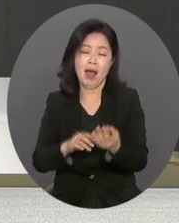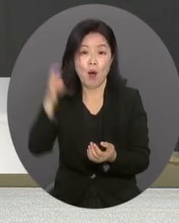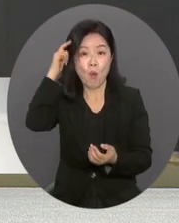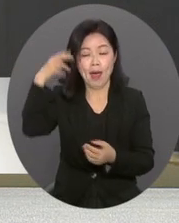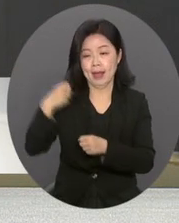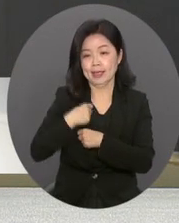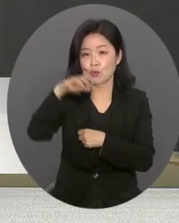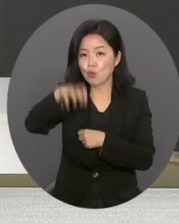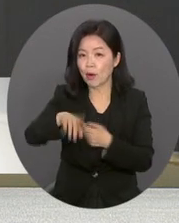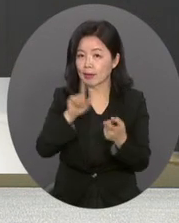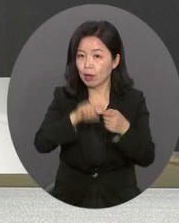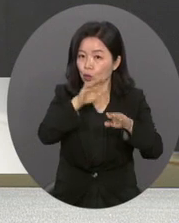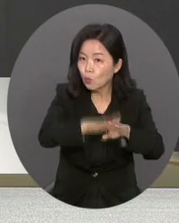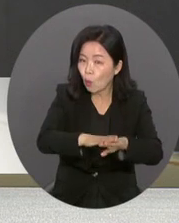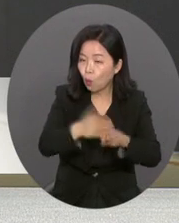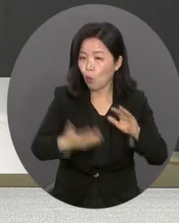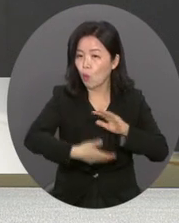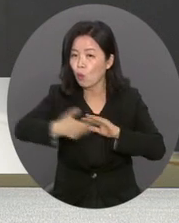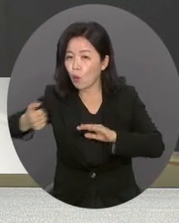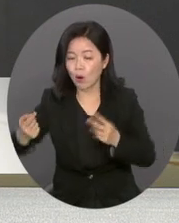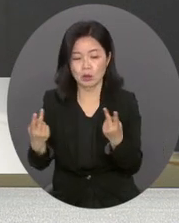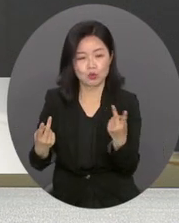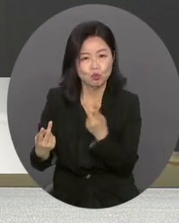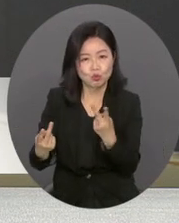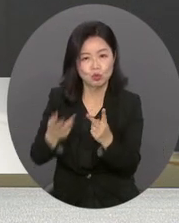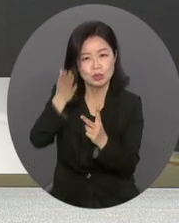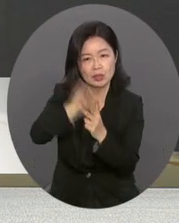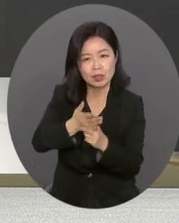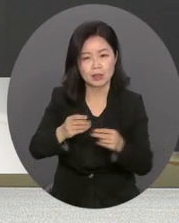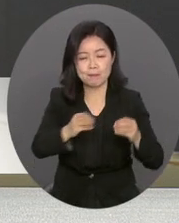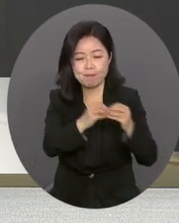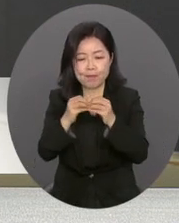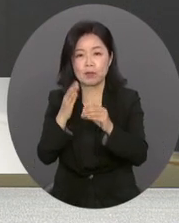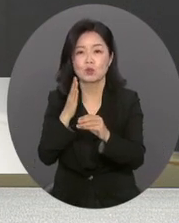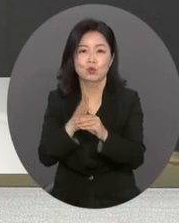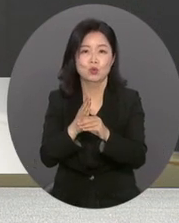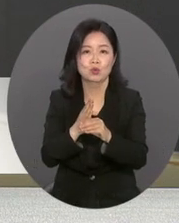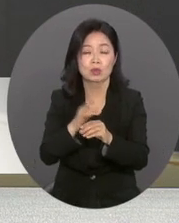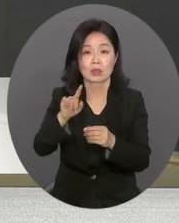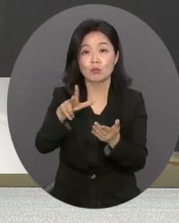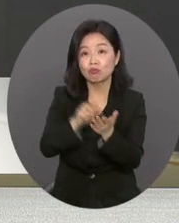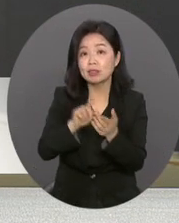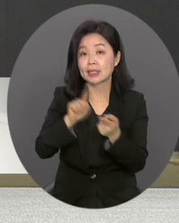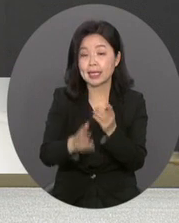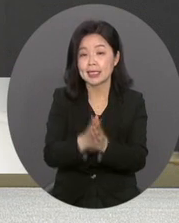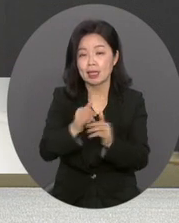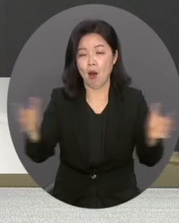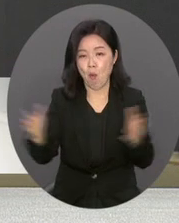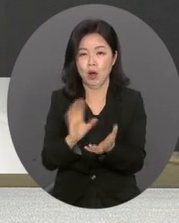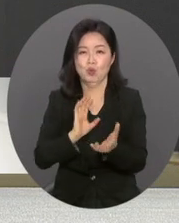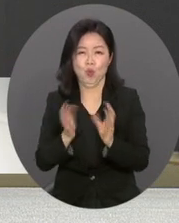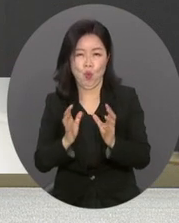한다, 다른 곳으로 옮겨야 한다는 주장이 팽팽히 맞서왔기 때문인데요. 이 문제를 두고 오늘은 시민토론회가